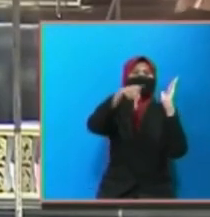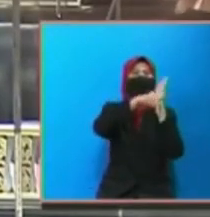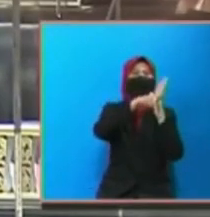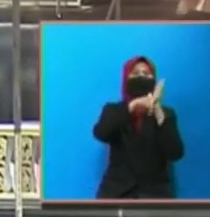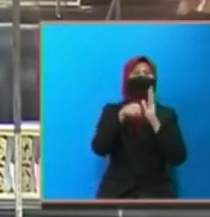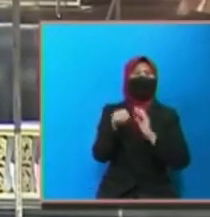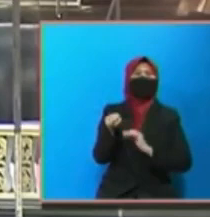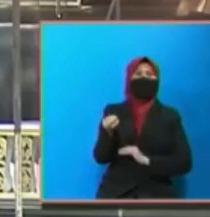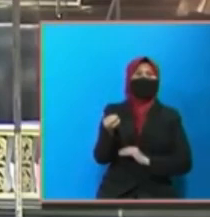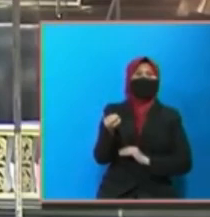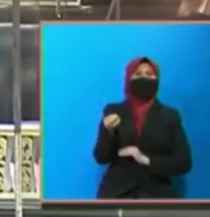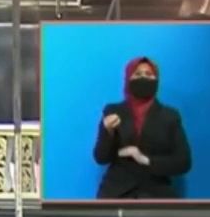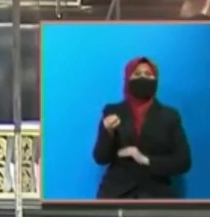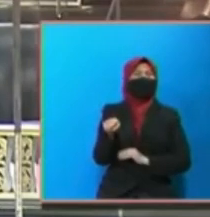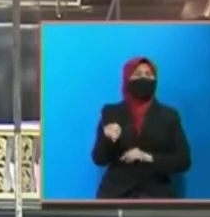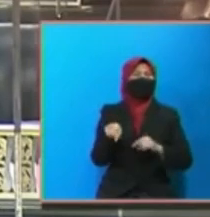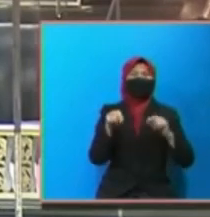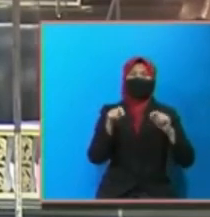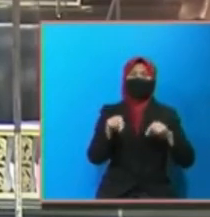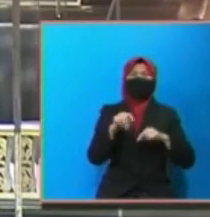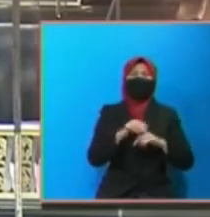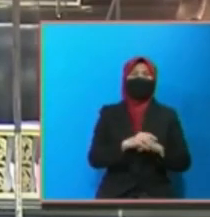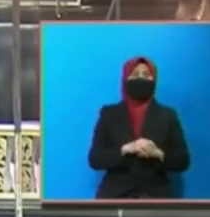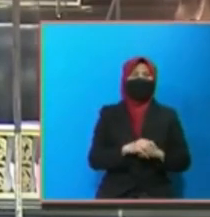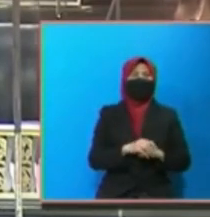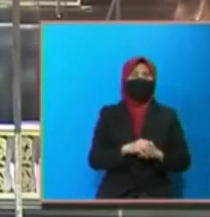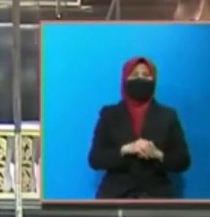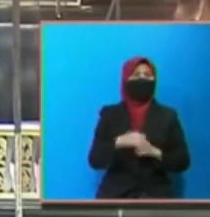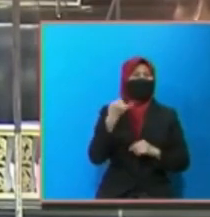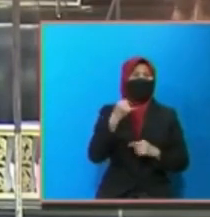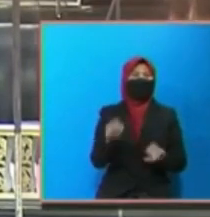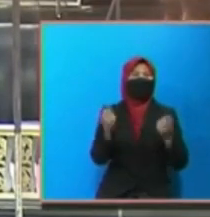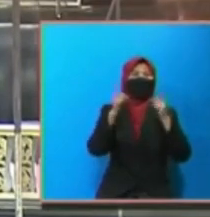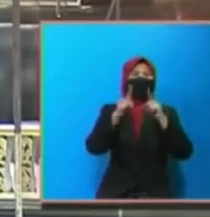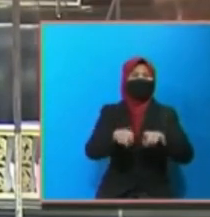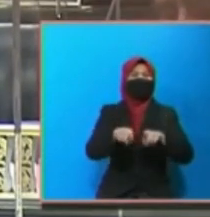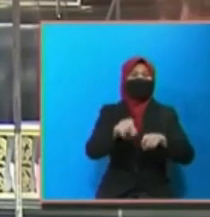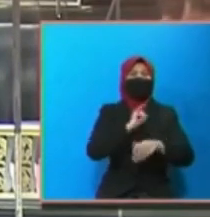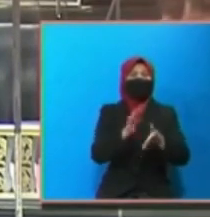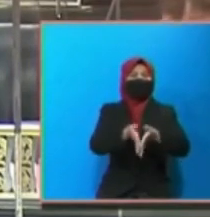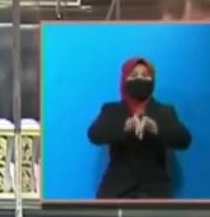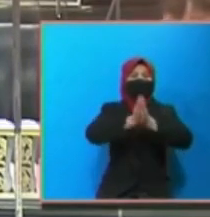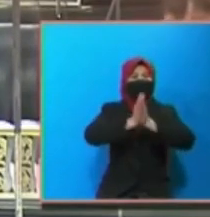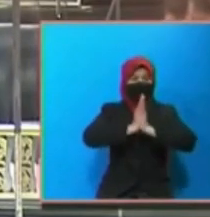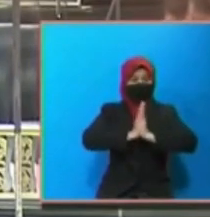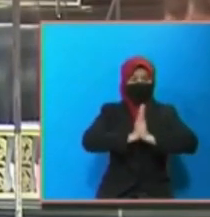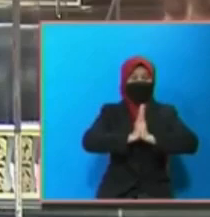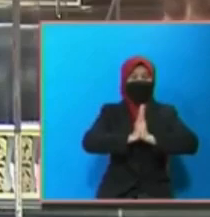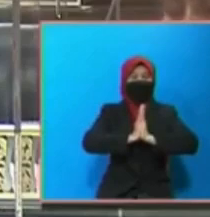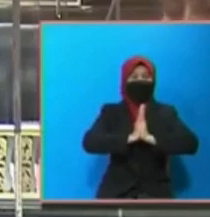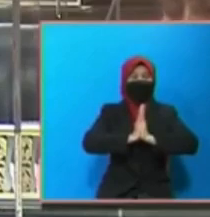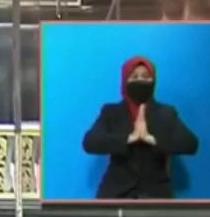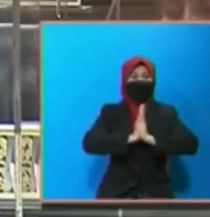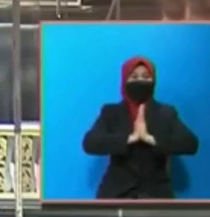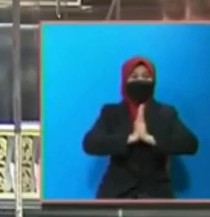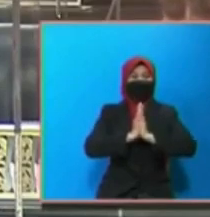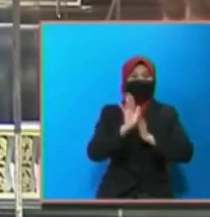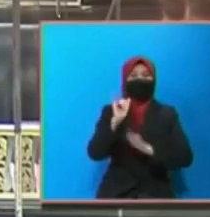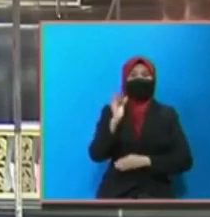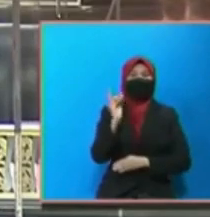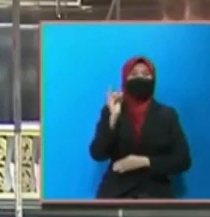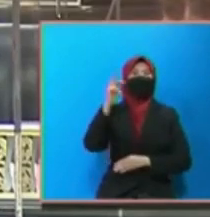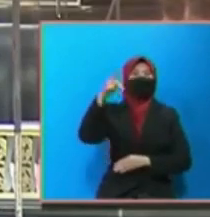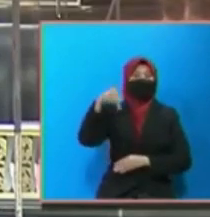truly this is very not on ya, Yang Dipertua. Jadi saya pohon Yang Dipertua